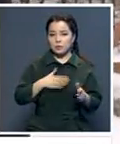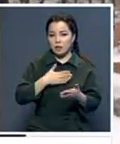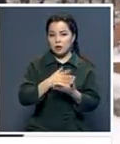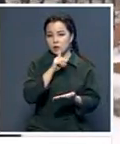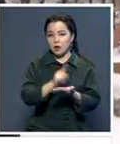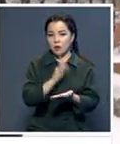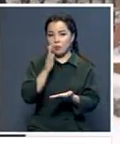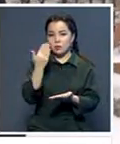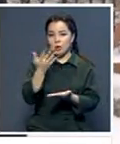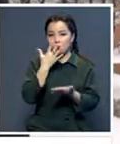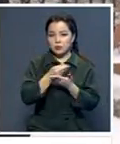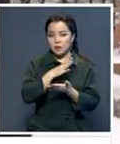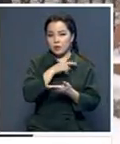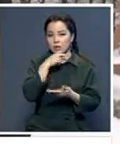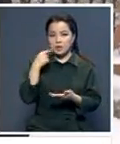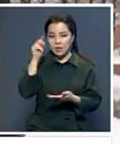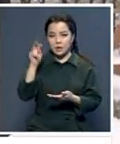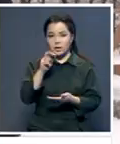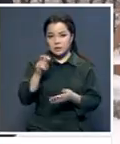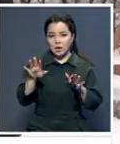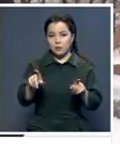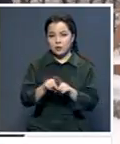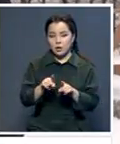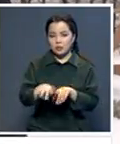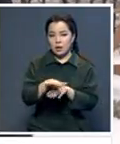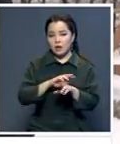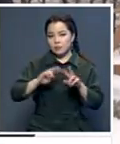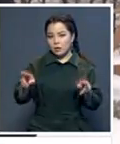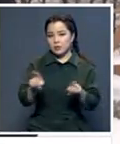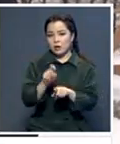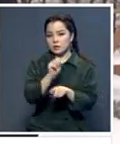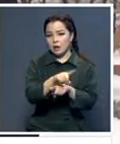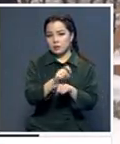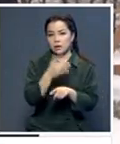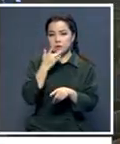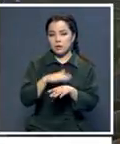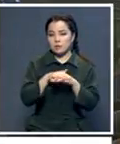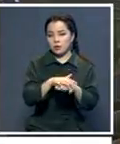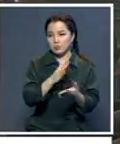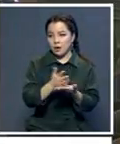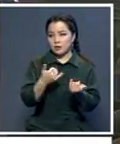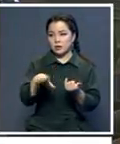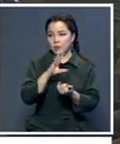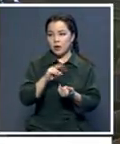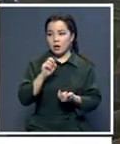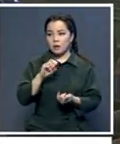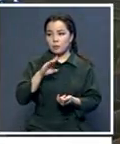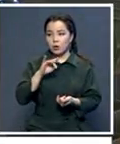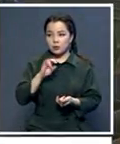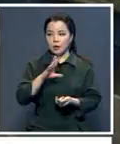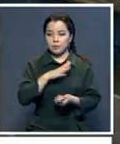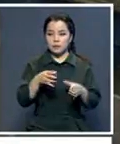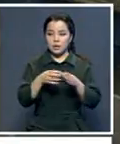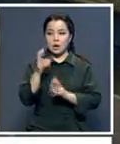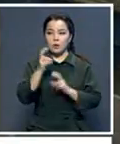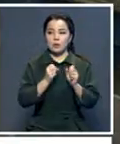Себебі қазірдің өзінде Ресей мен Қырғыз елінен осы тектес крандарға тапсырыс түсіп жатыр. Биыл кәсіпорын еңбек өнімділігін 3